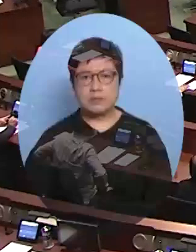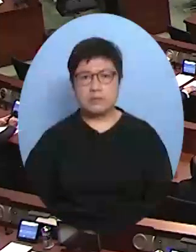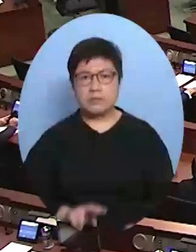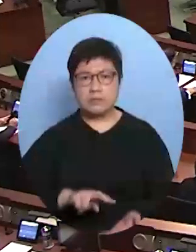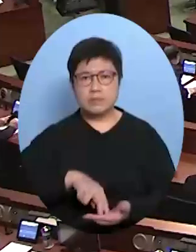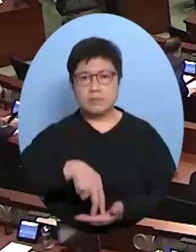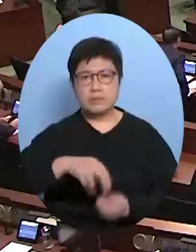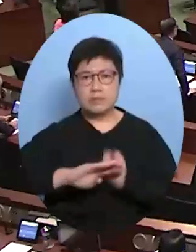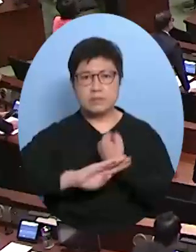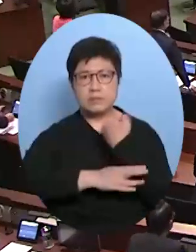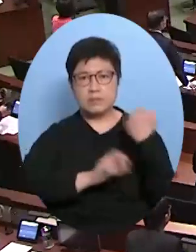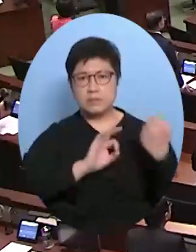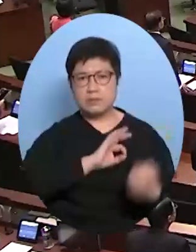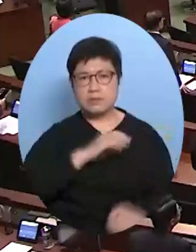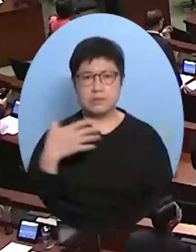立法會主席。